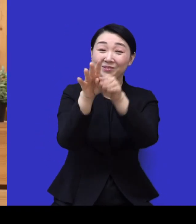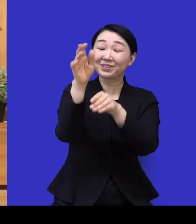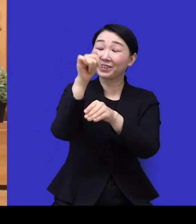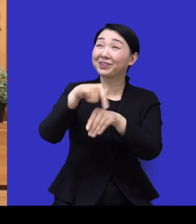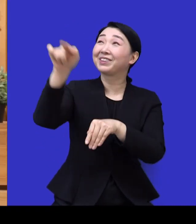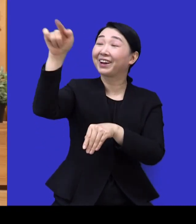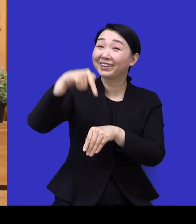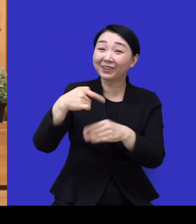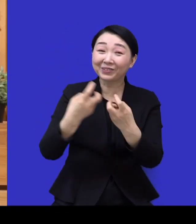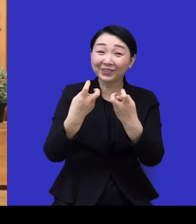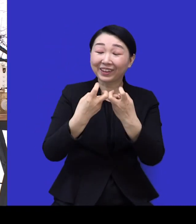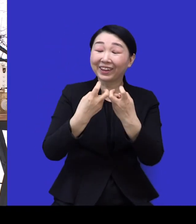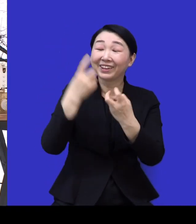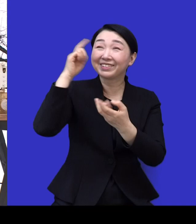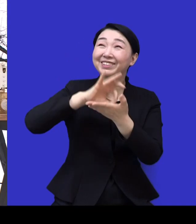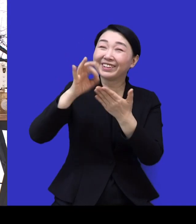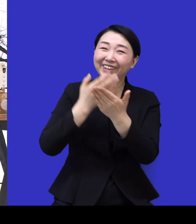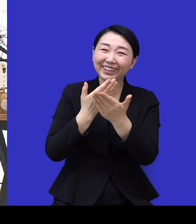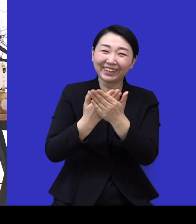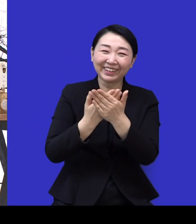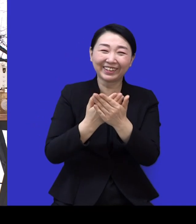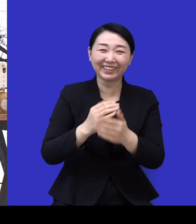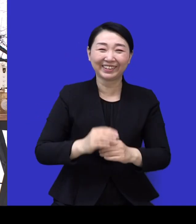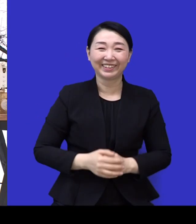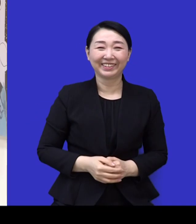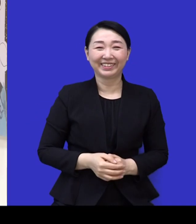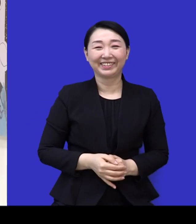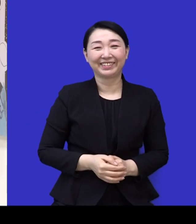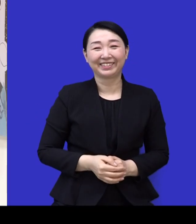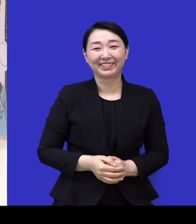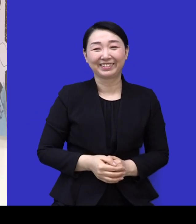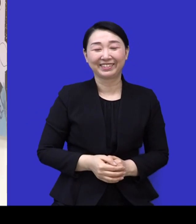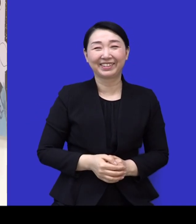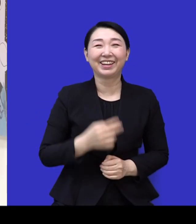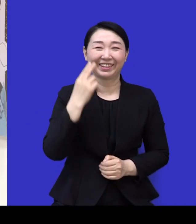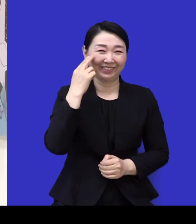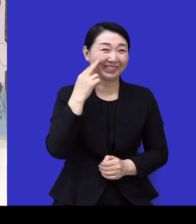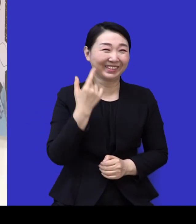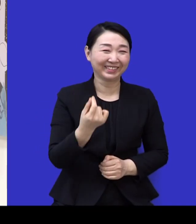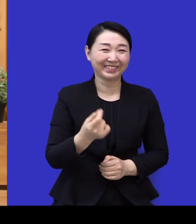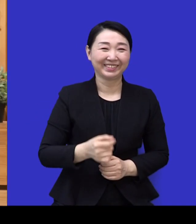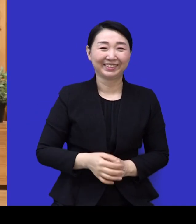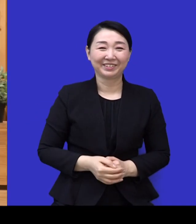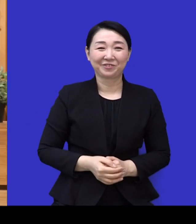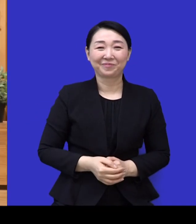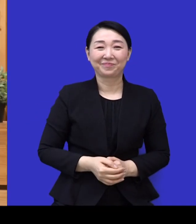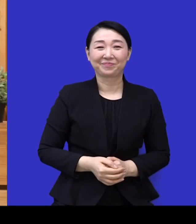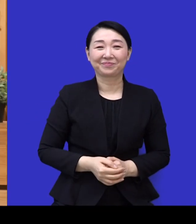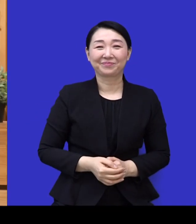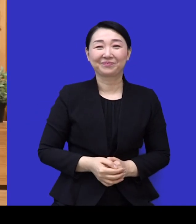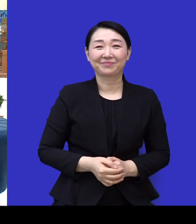어떻게 좀 신경 좀 써주시면 그냥 웃자고 하는 얘기예요. 네. 그리고 뭐,